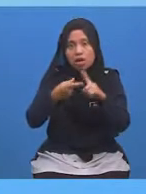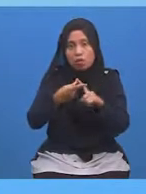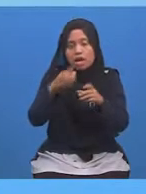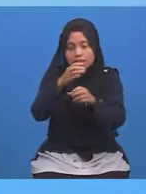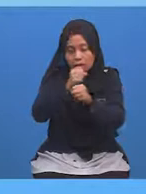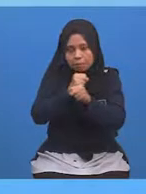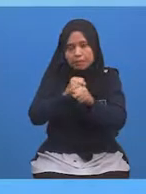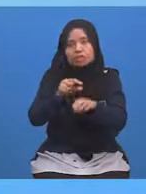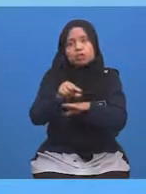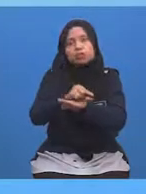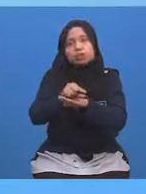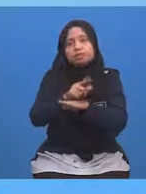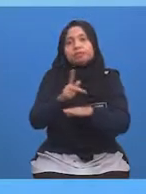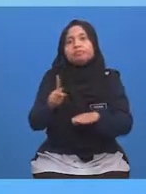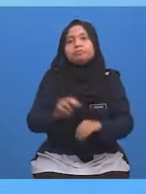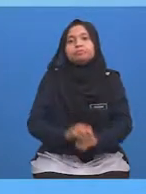dapat dilakukan.